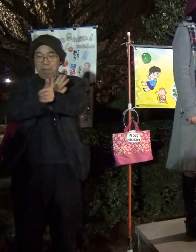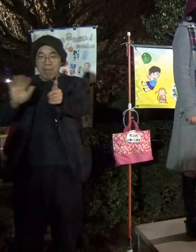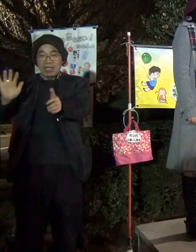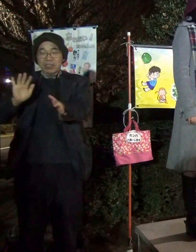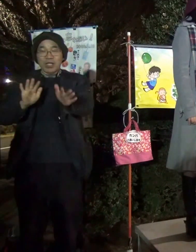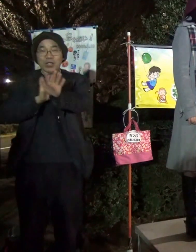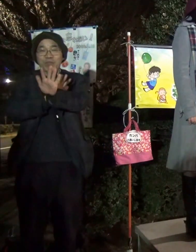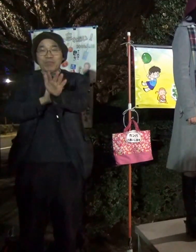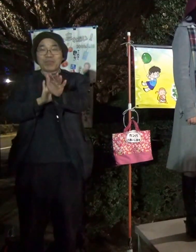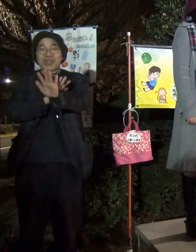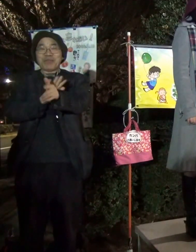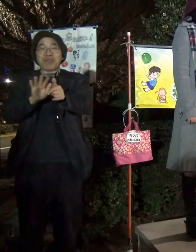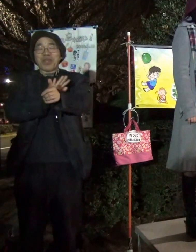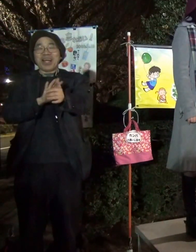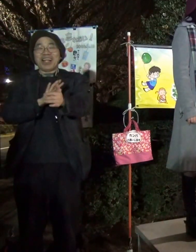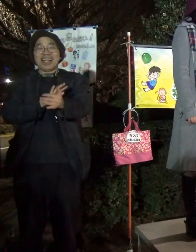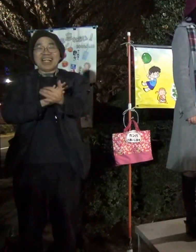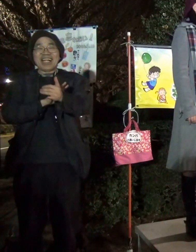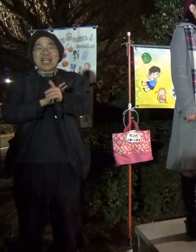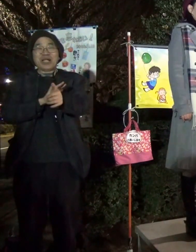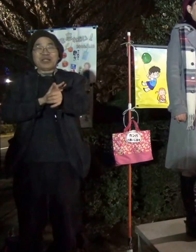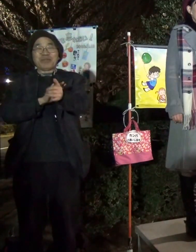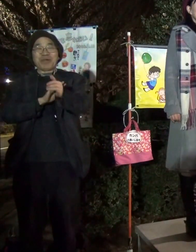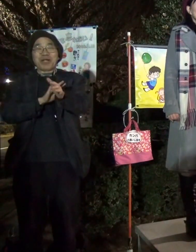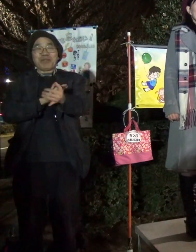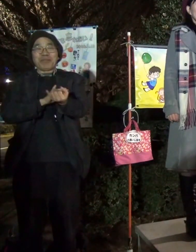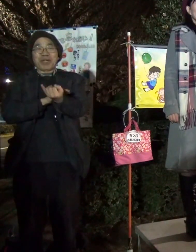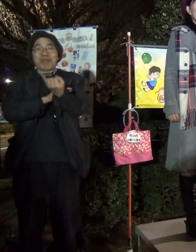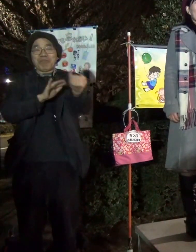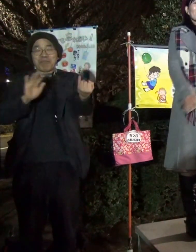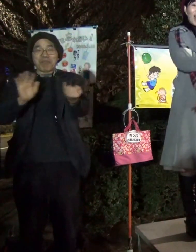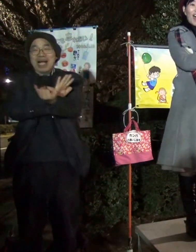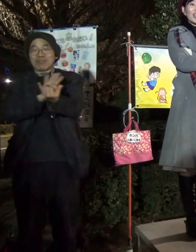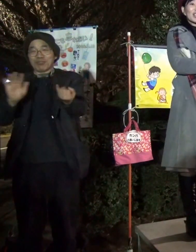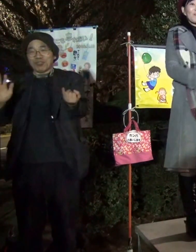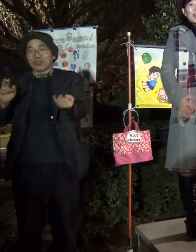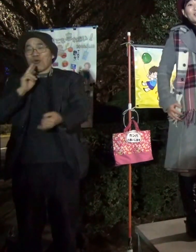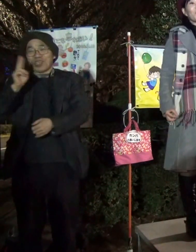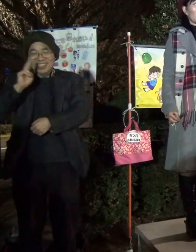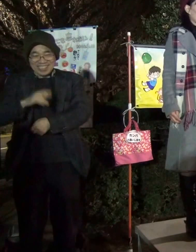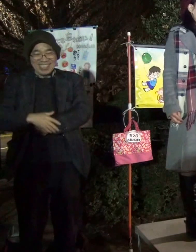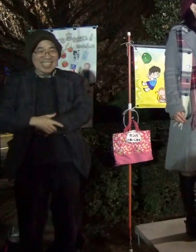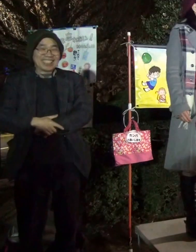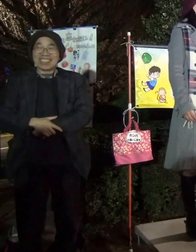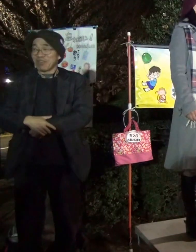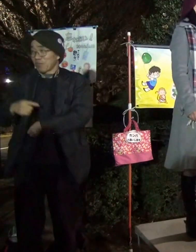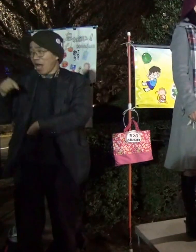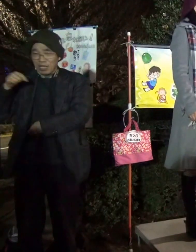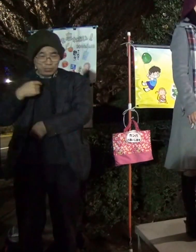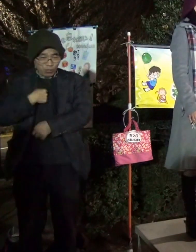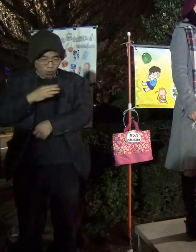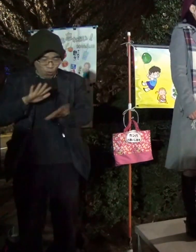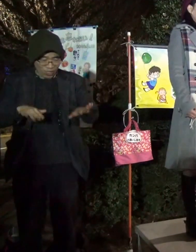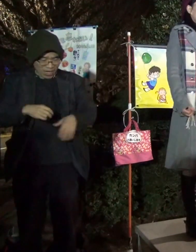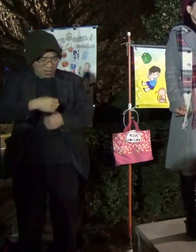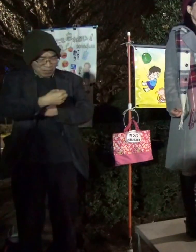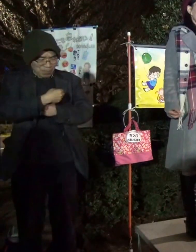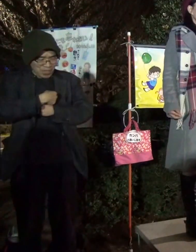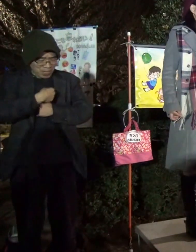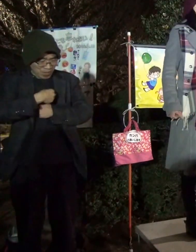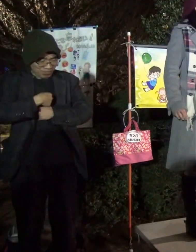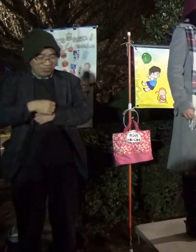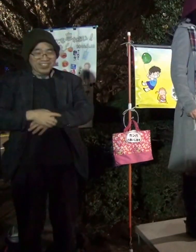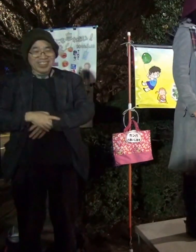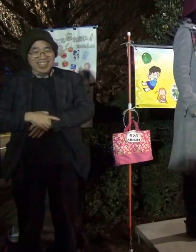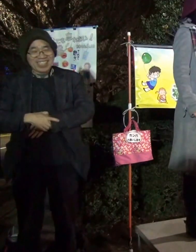そうじゃないの。 なんでなんかさっきからさ、いじめるよね。 いや俺この間ね、ステージで 散々、私全然